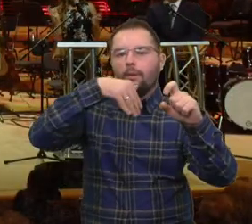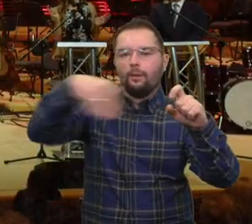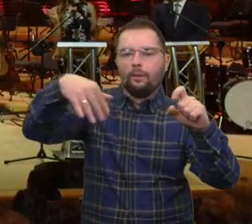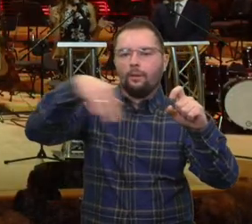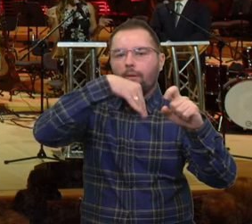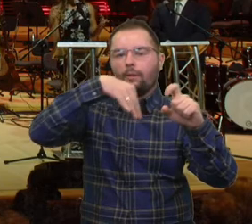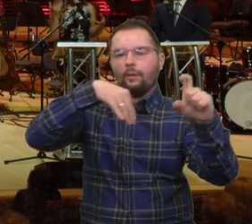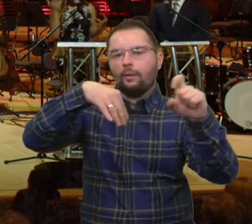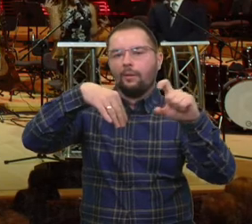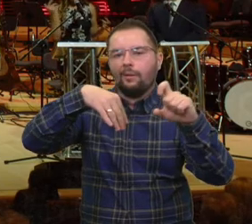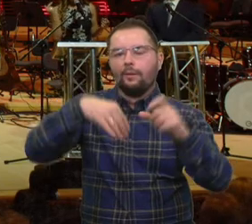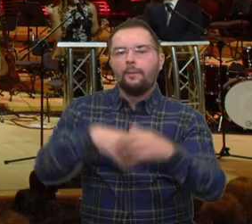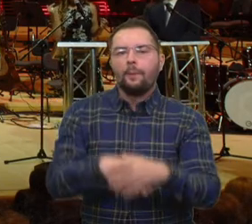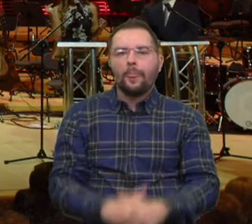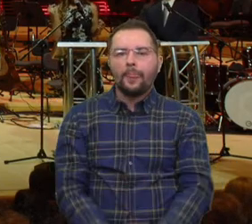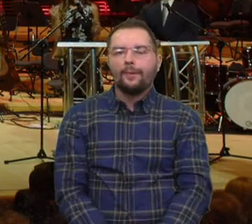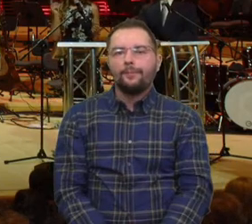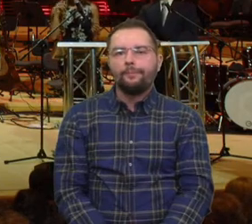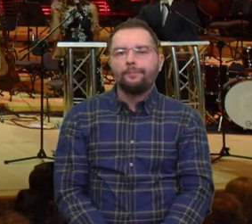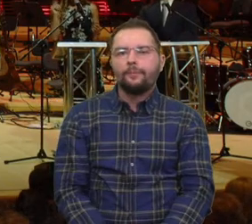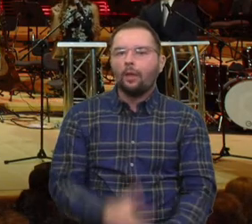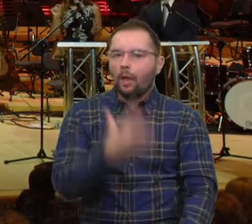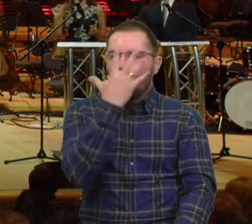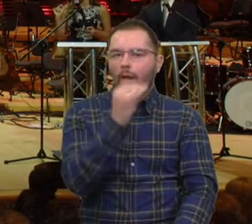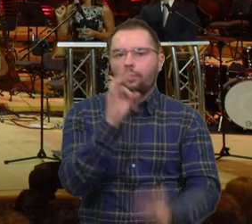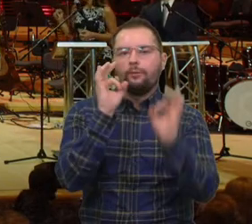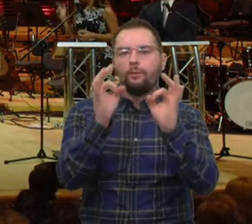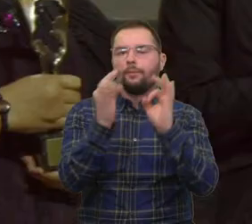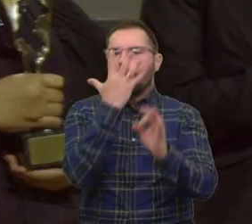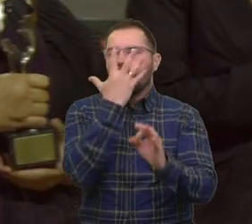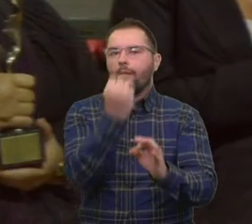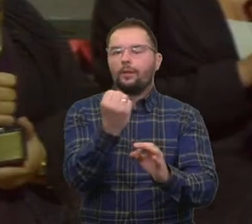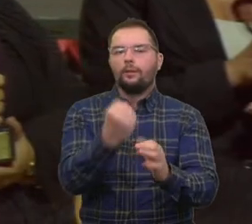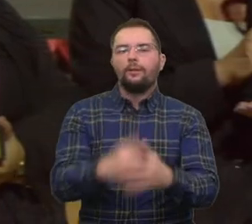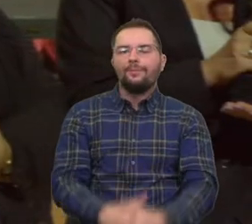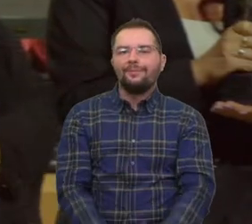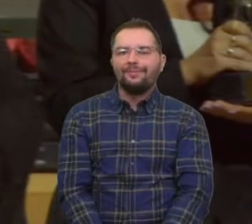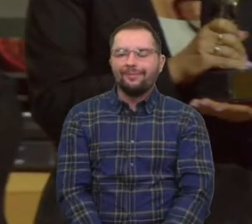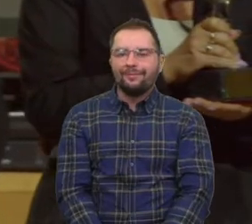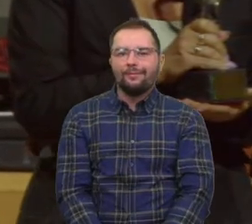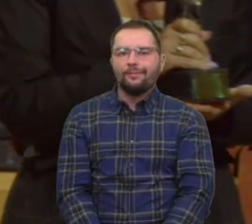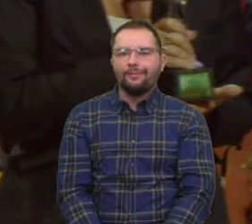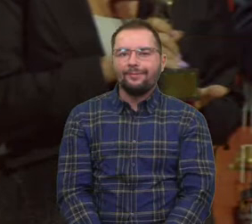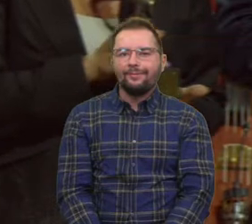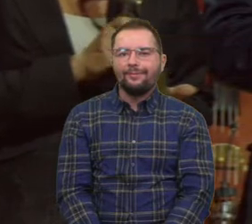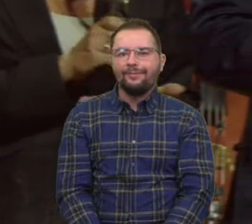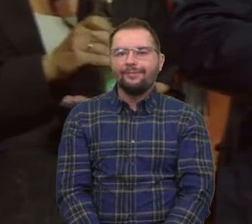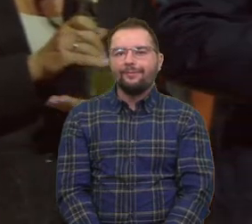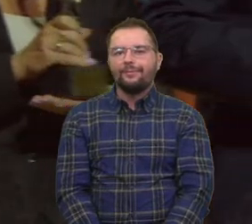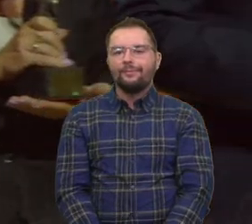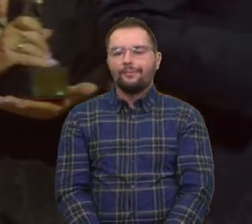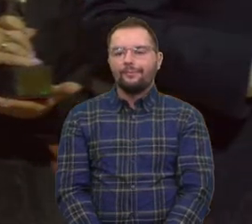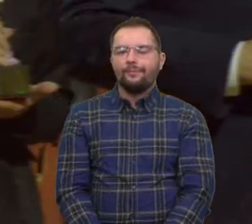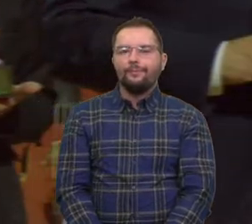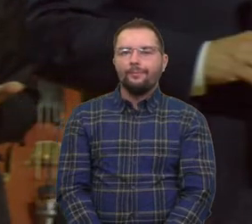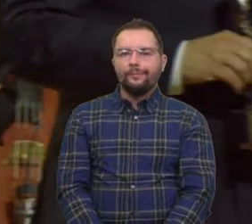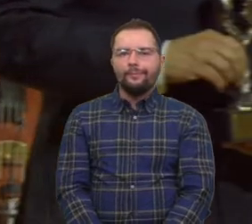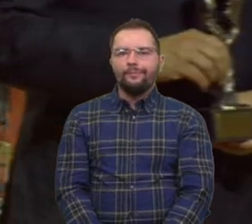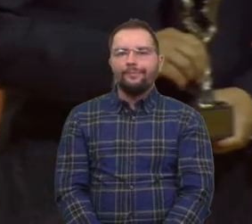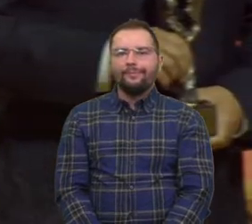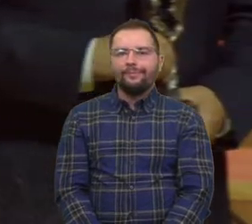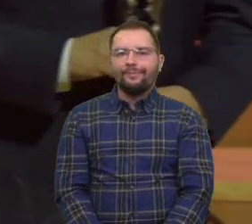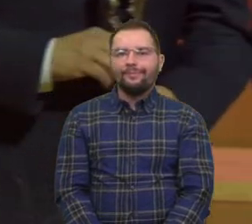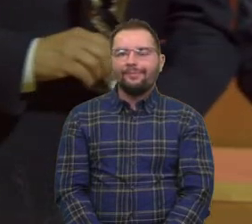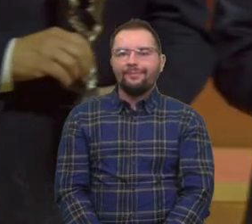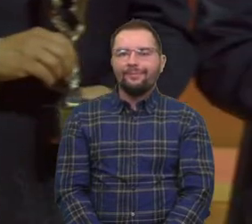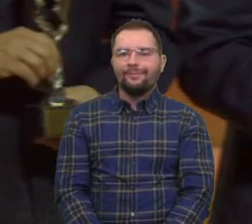pierwszych rzędów statuetkę, bo domyślam się, że dalej to będzie problem, chociaż oczywiście mamy naszych wspaniałych operatorów, więc jest szansa, że i wy